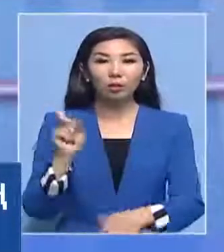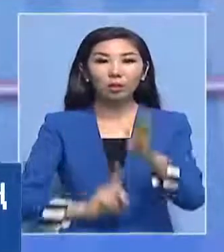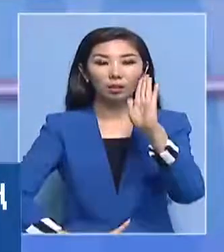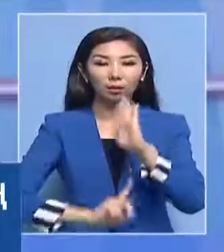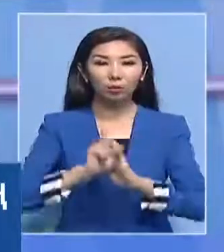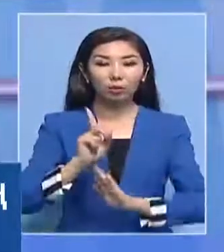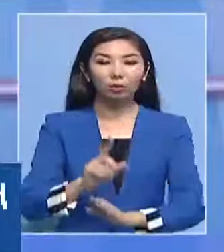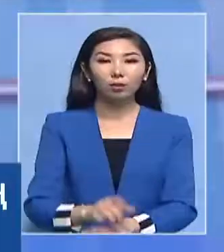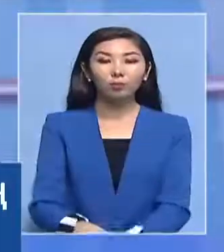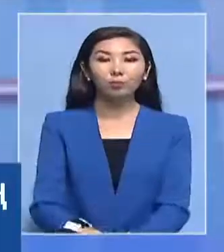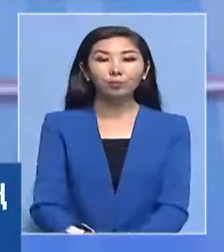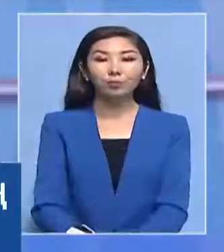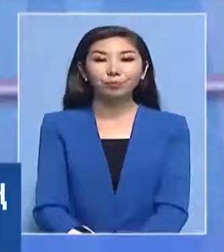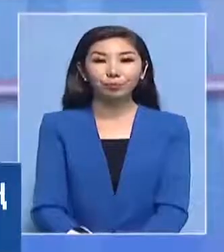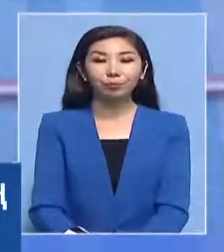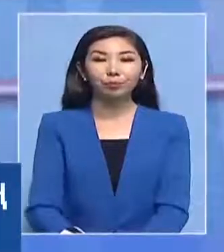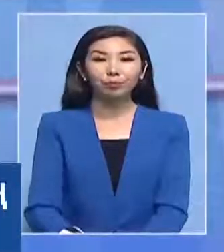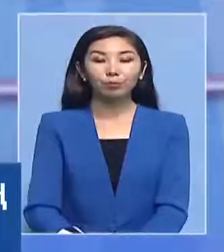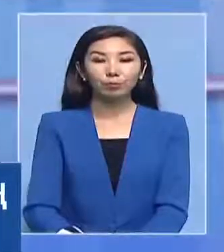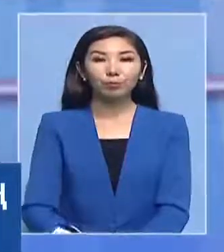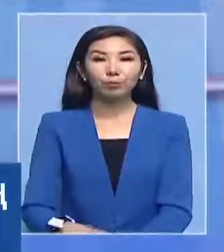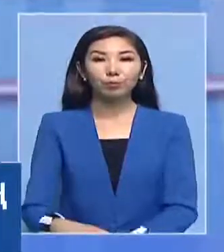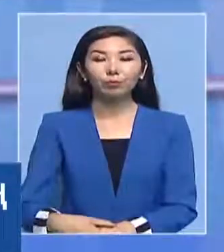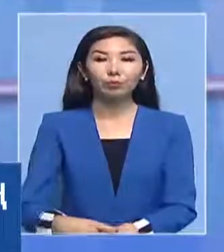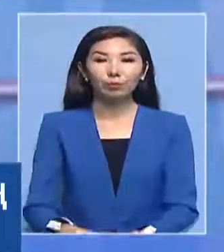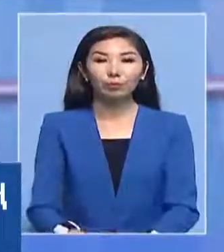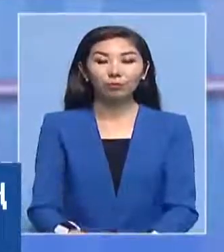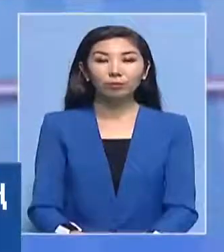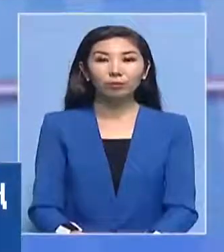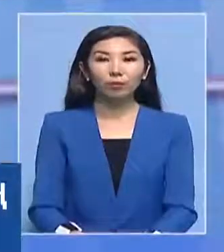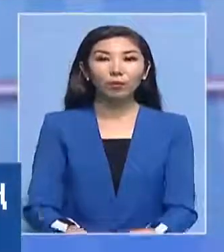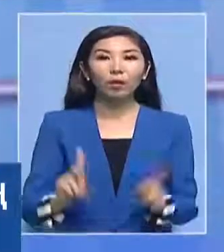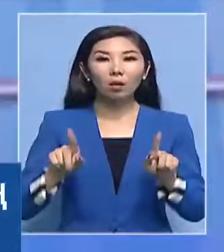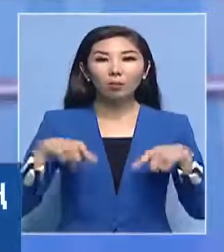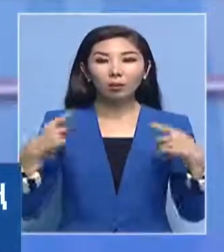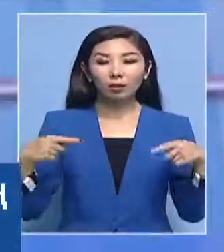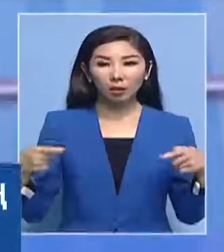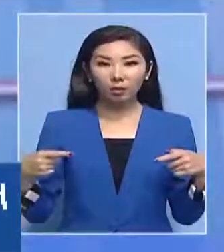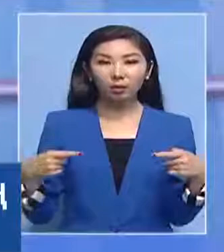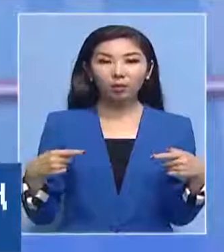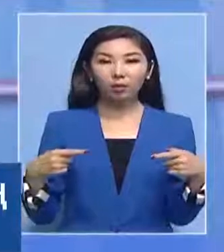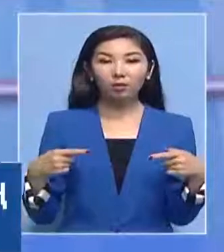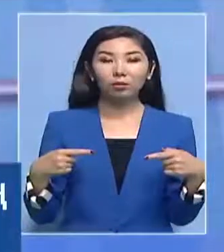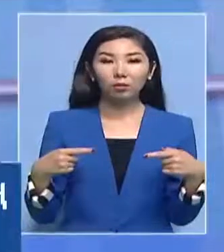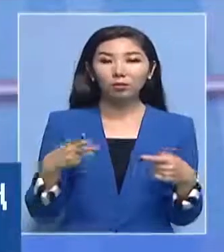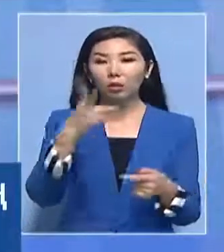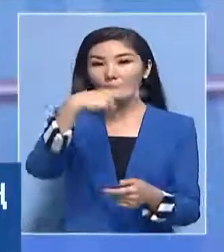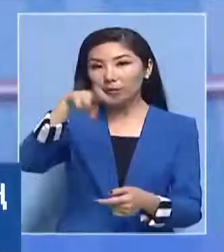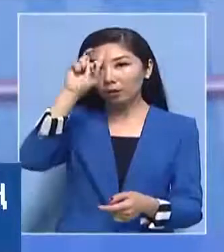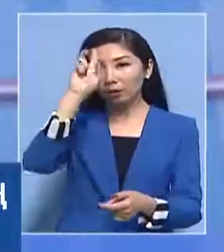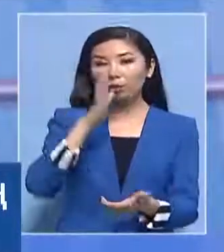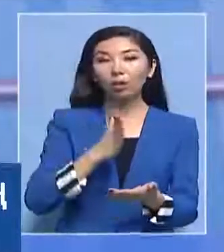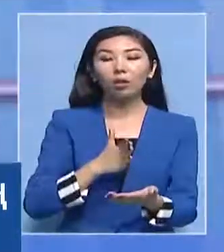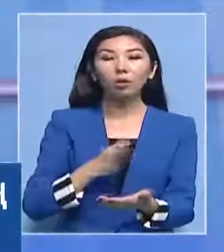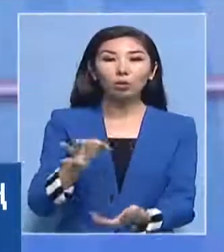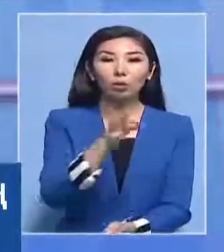құрылған мемлекеттік органдардың біздің кәсіподақтың өкілдері кіреді. Жаңағы басқа жаңағы мемлекеттік органдардың